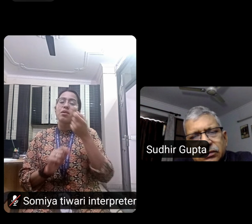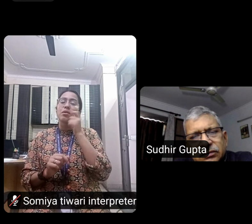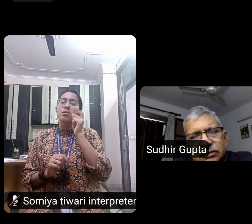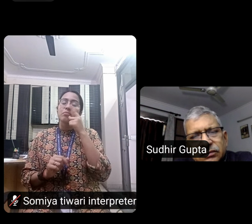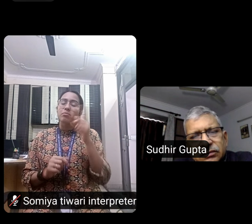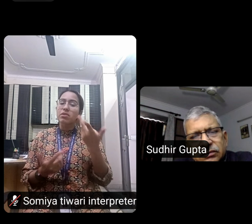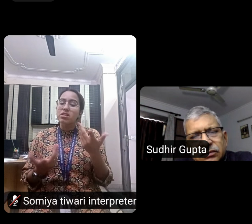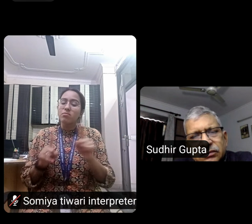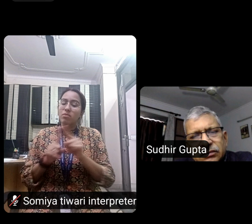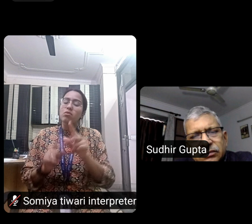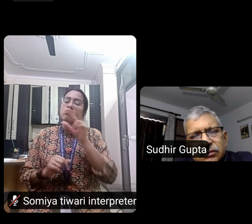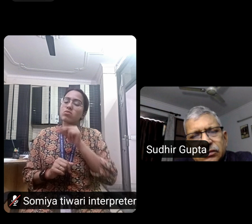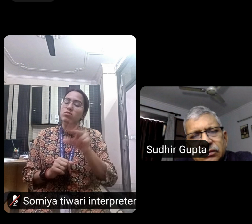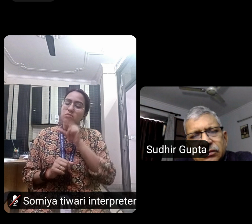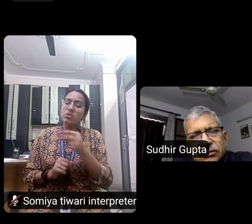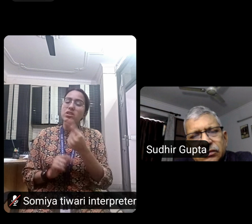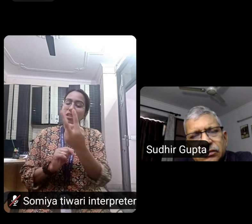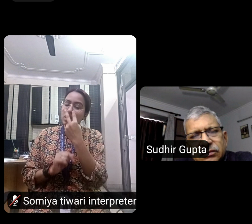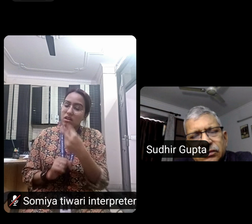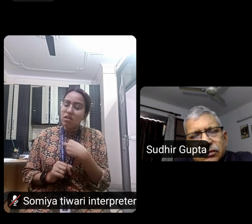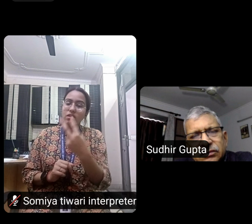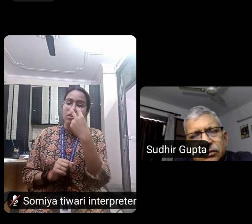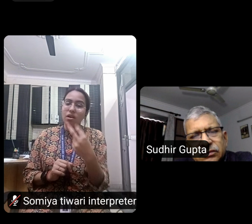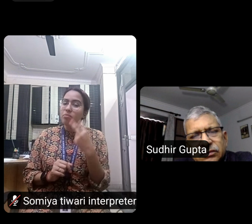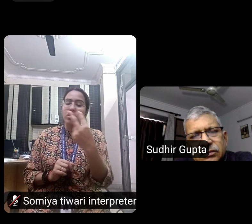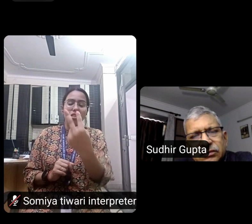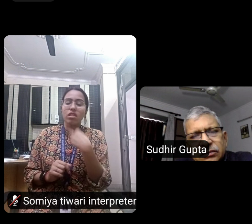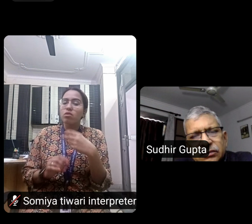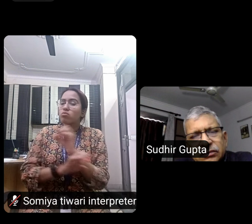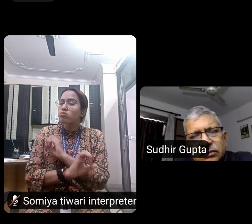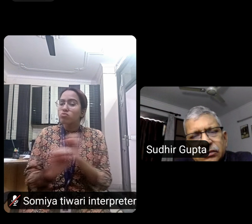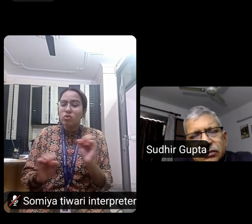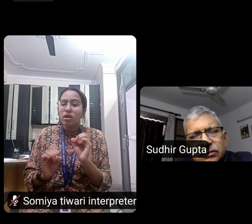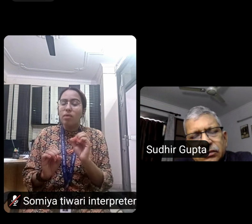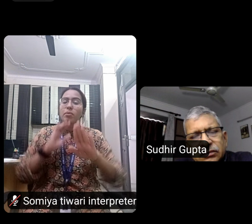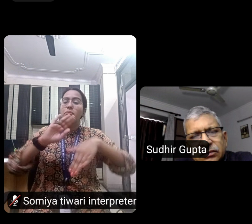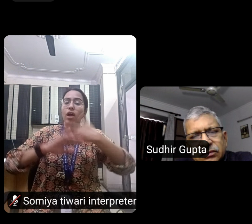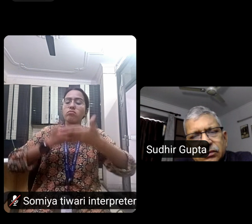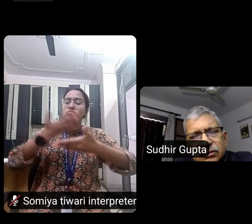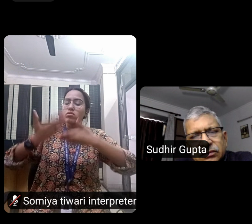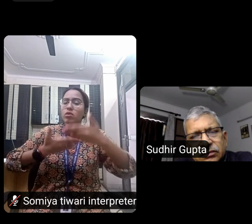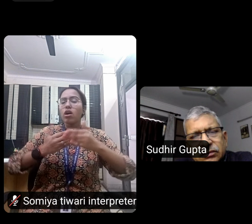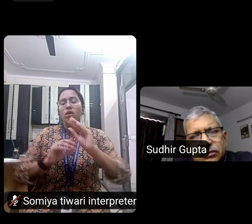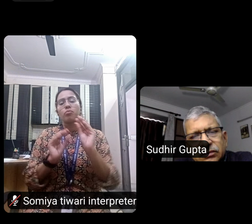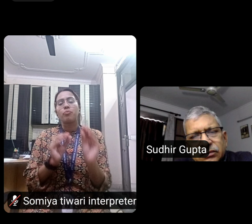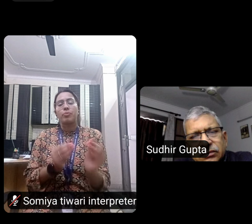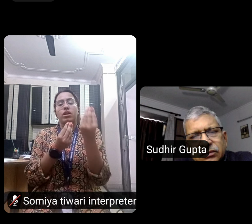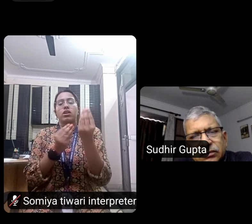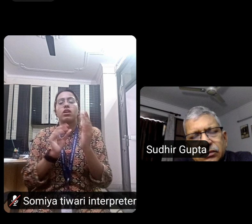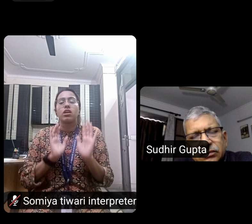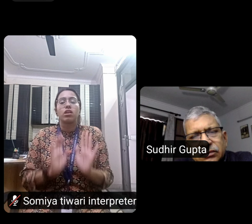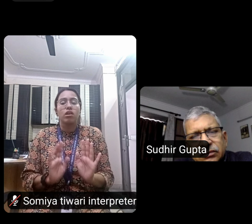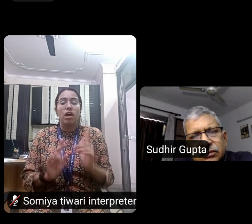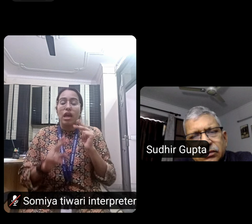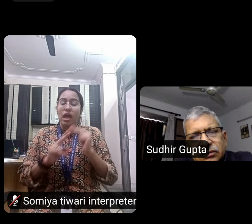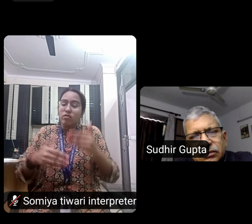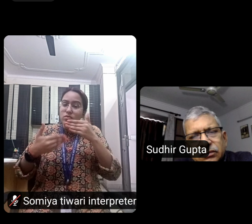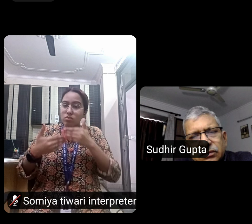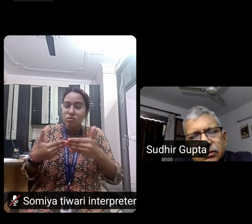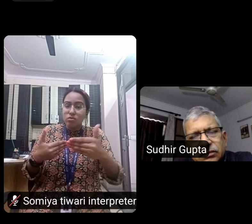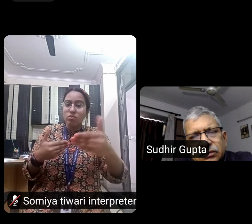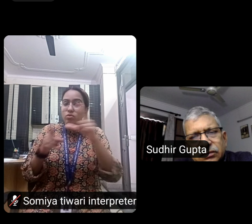बोले जा रहा है वो नहीं देख रहे हैं, लेकिन ये सारे जो इश्यूज हैं थोड़ा इम्प्रूव हो जाता है थेरेपी में। और ये अगर कंटिन्यू